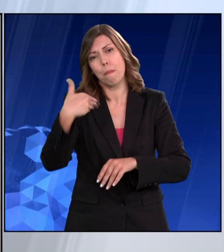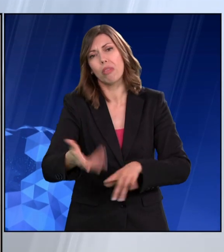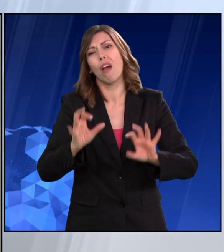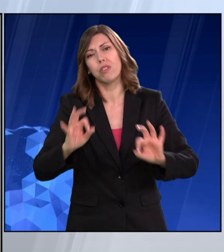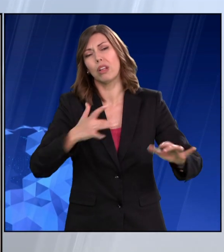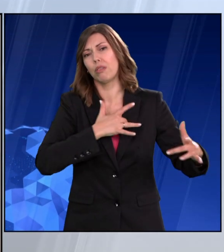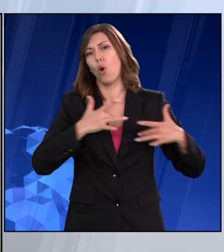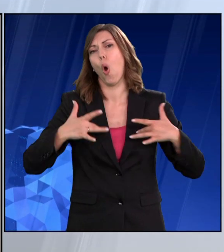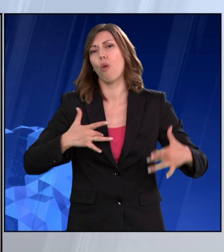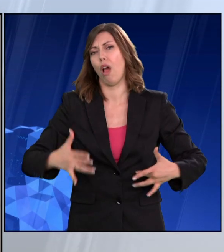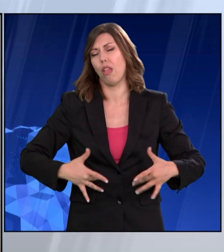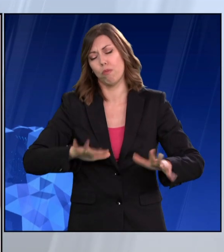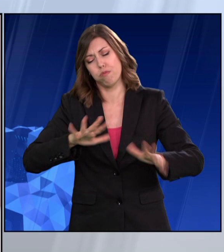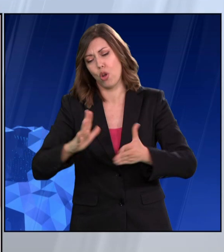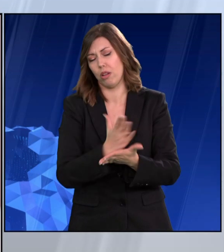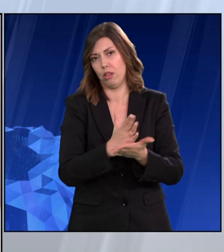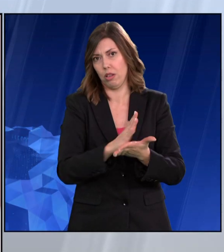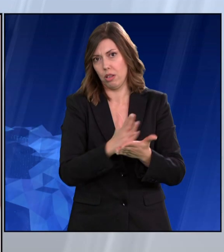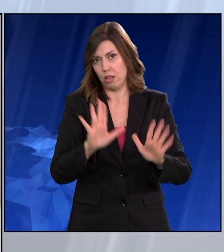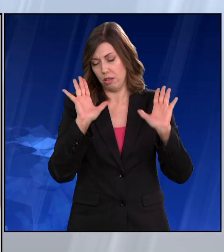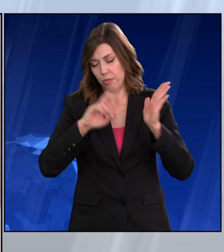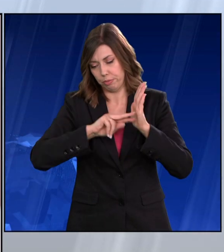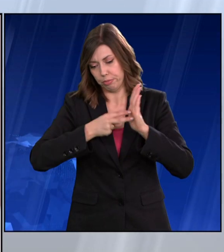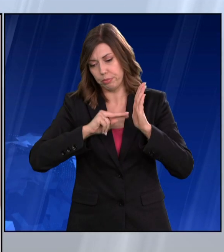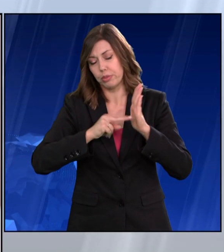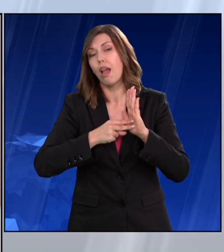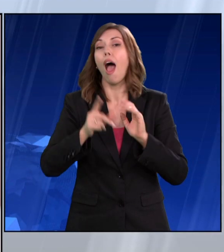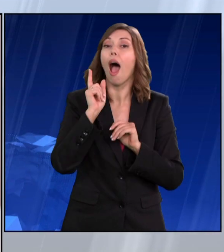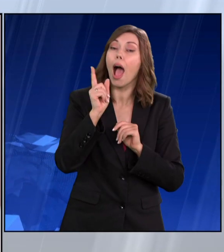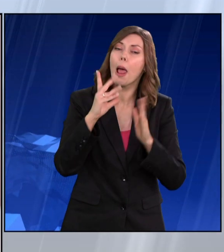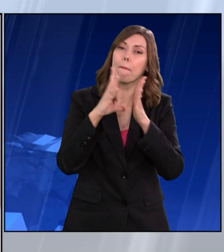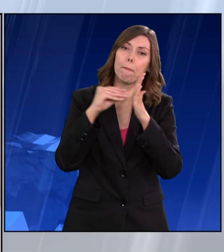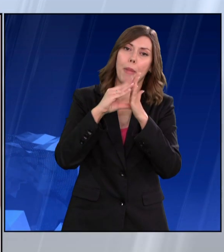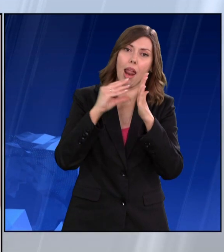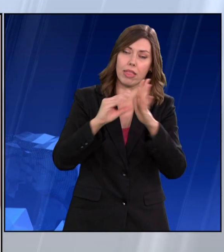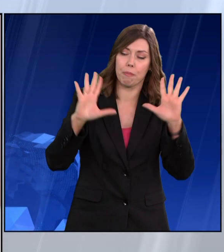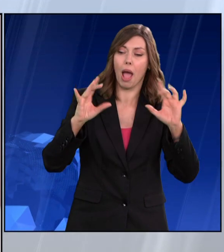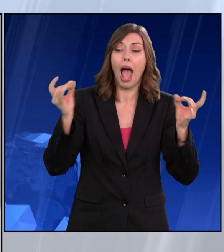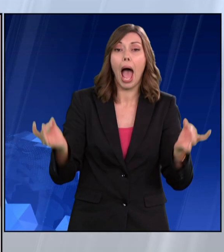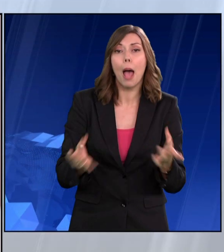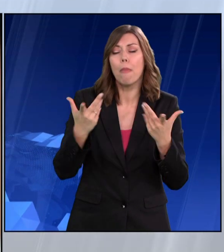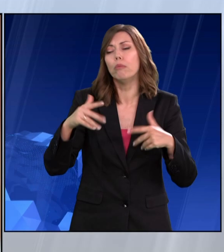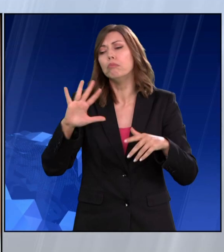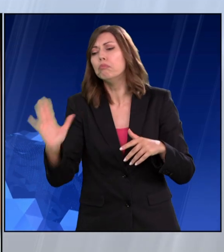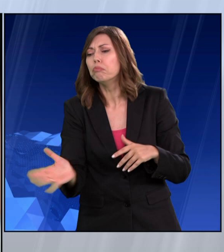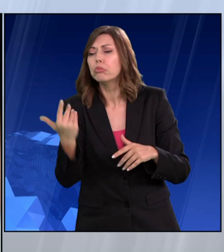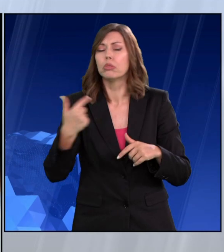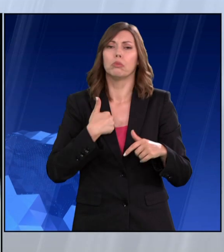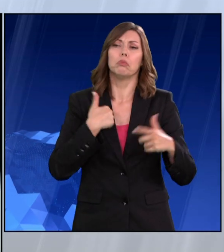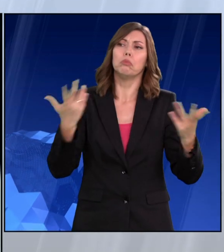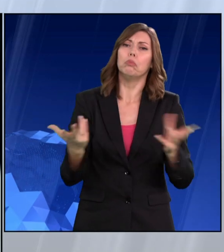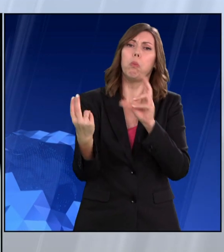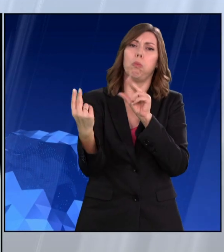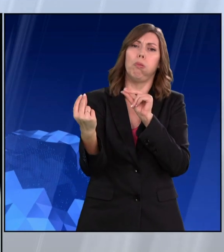Επίσης, όταν εισέρχεται με τα σταγονίδια που εκπέμπονται στο στόμα μας και μπαίνει μέσα στον οργανισμό μας, μπορεί να